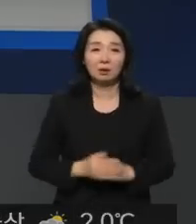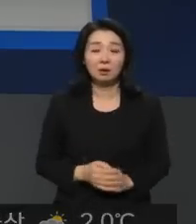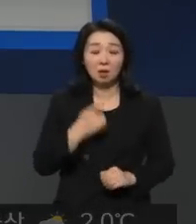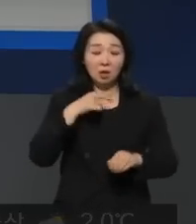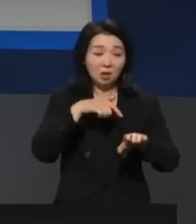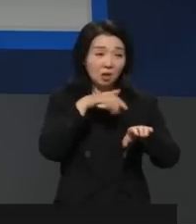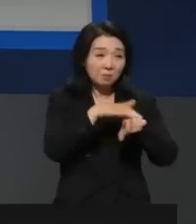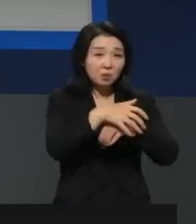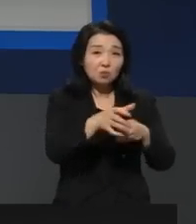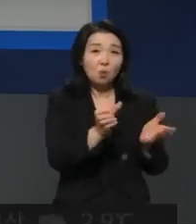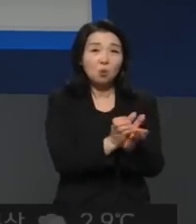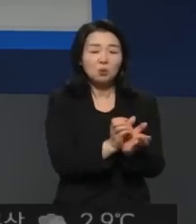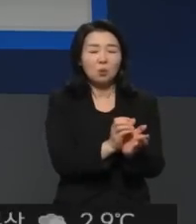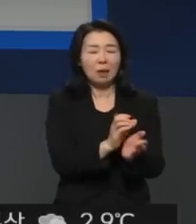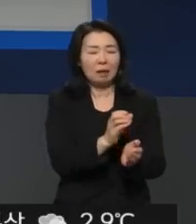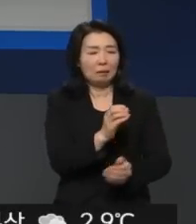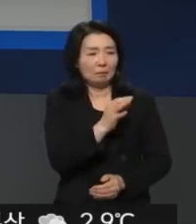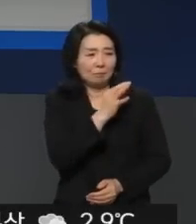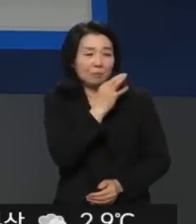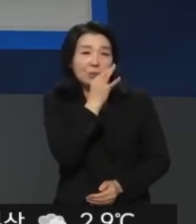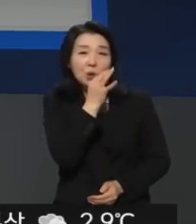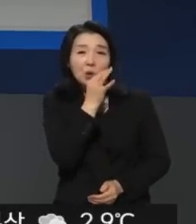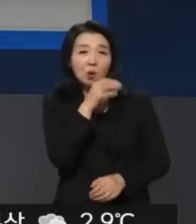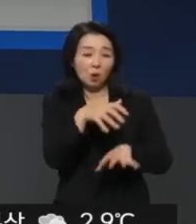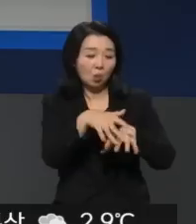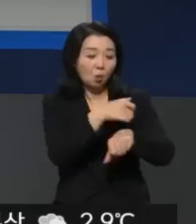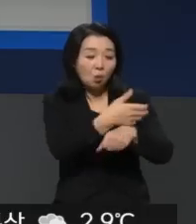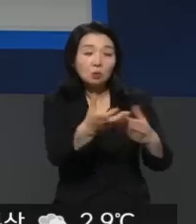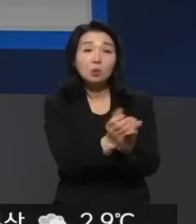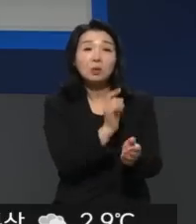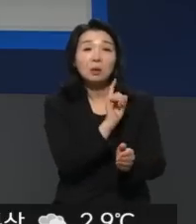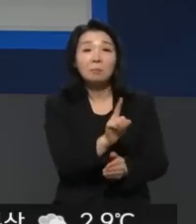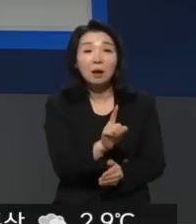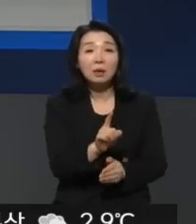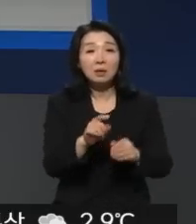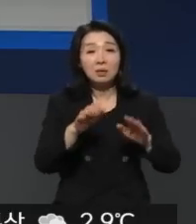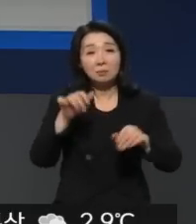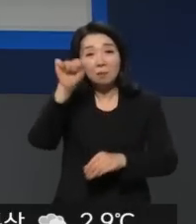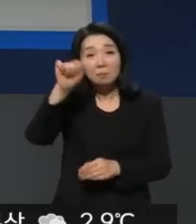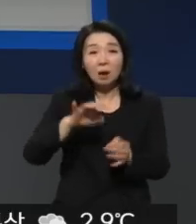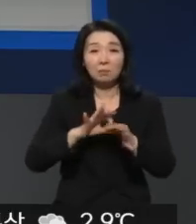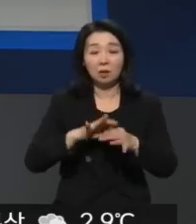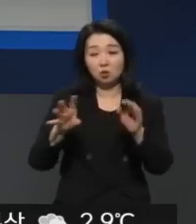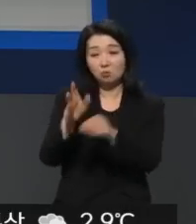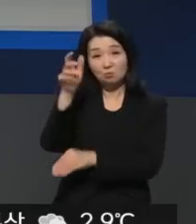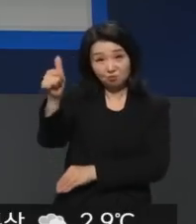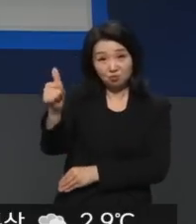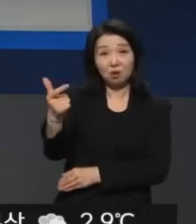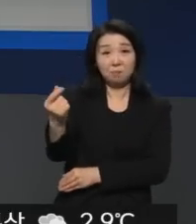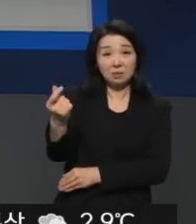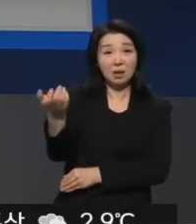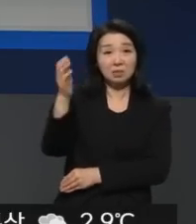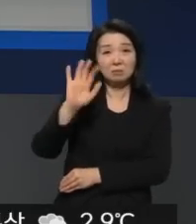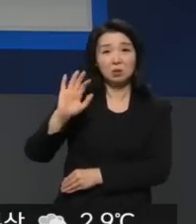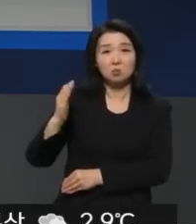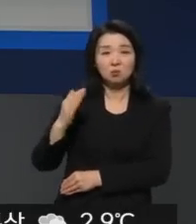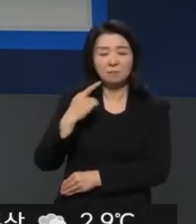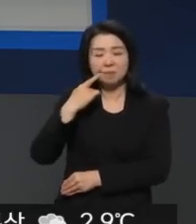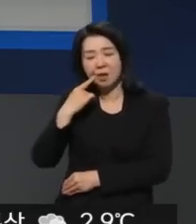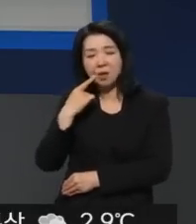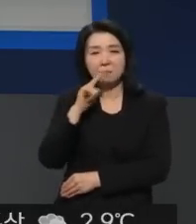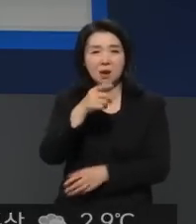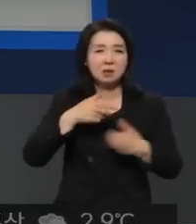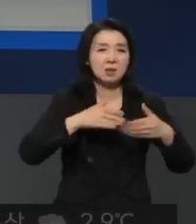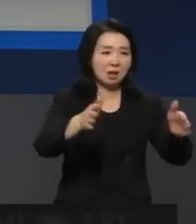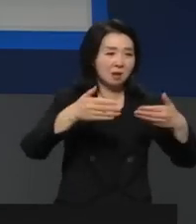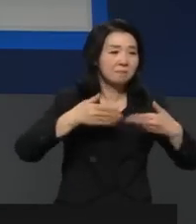민주노총을 민폐노총이라고 한 겁니다. 원장관, 물론 이번 파업의 주무부처 수장이기는 하지만요. 요즘 부쩍 독한 말로